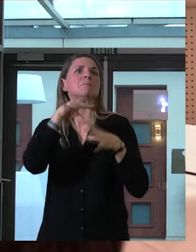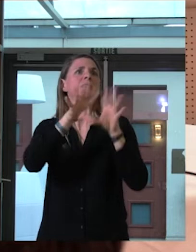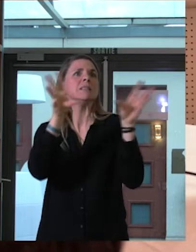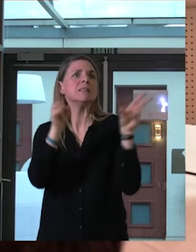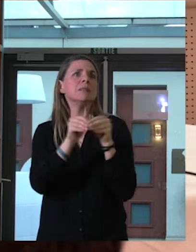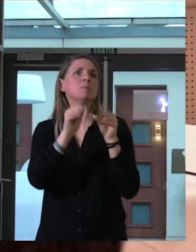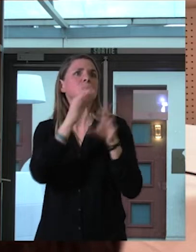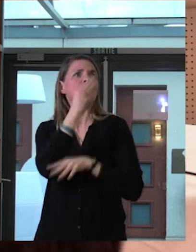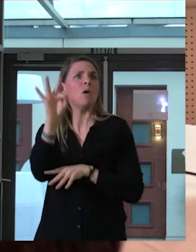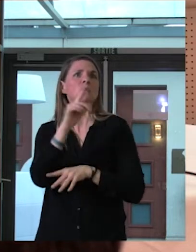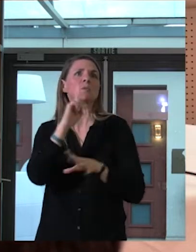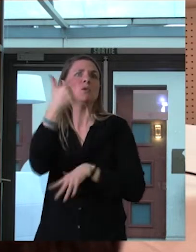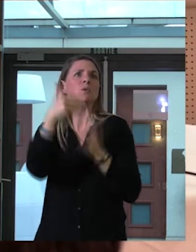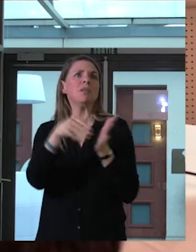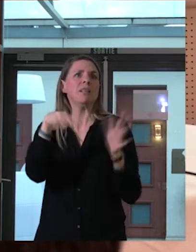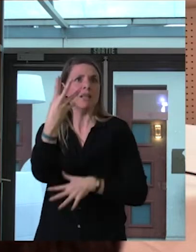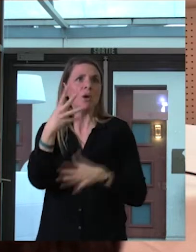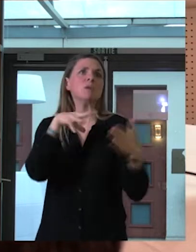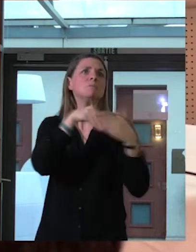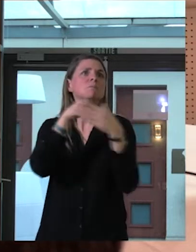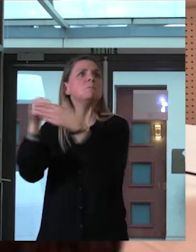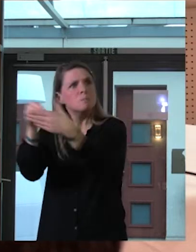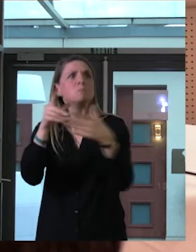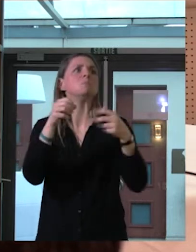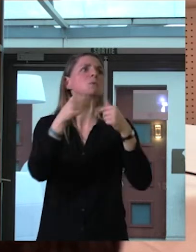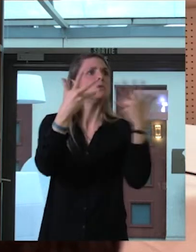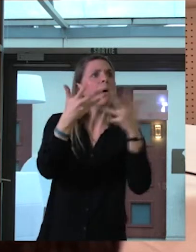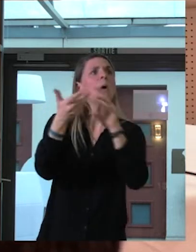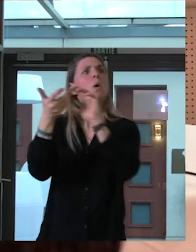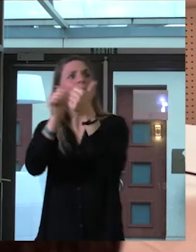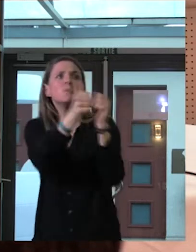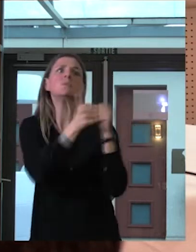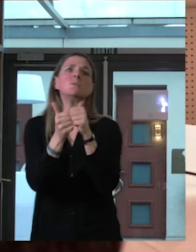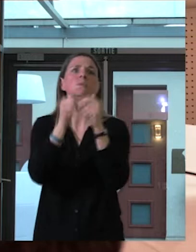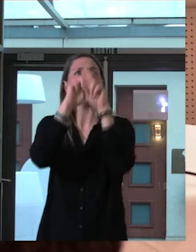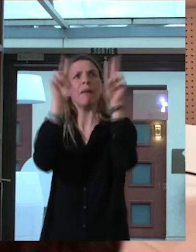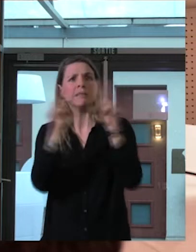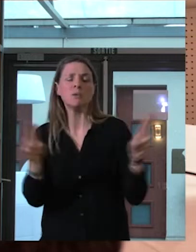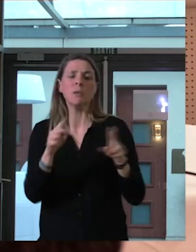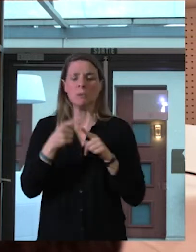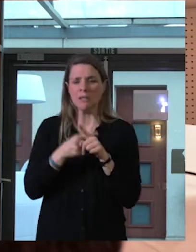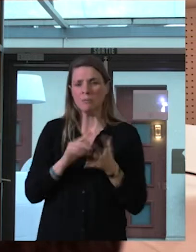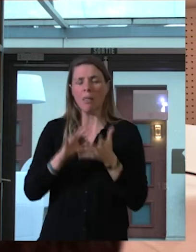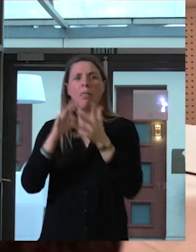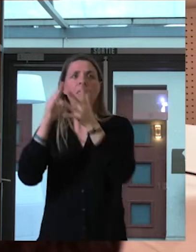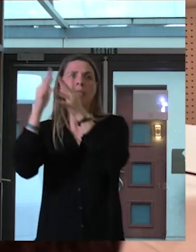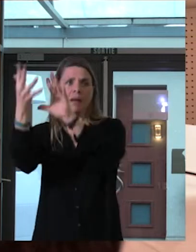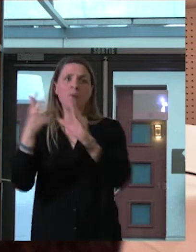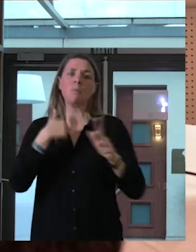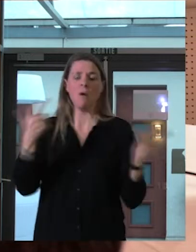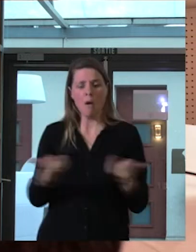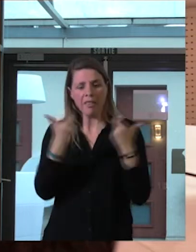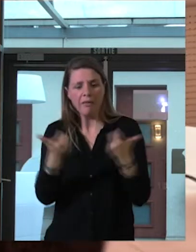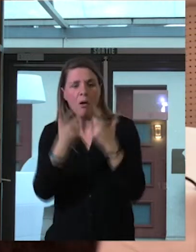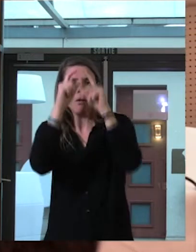2014. J'ai fait plusieurs championnats internationaux depuis et petit à petit j'ai évolué. Je suis athlète, entraîneur, je fais